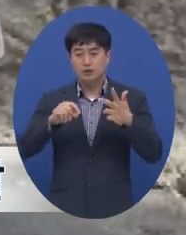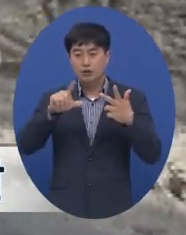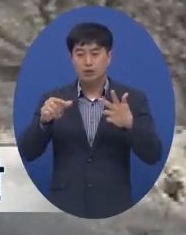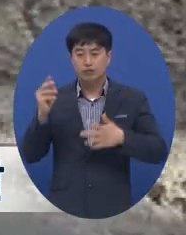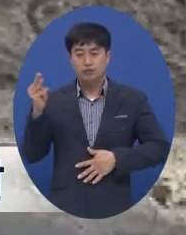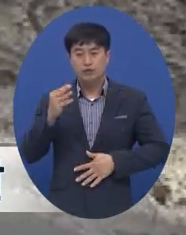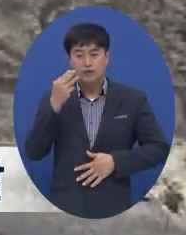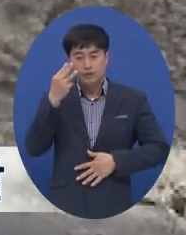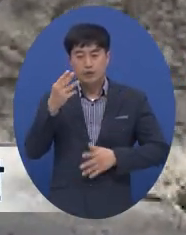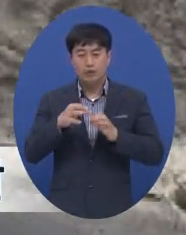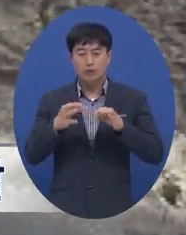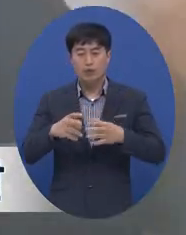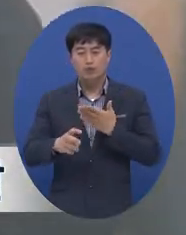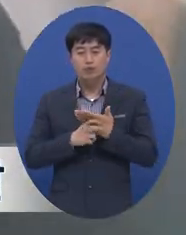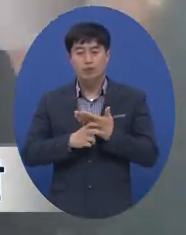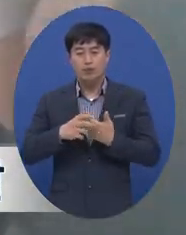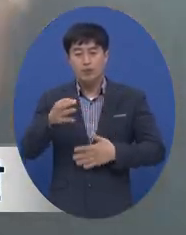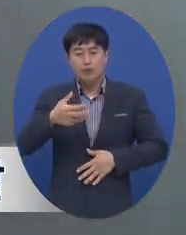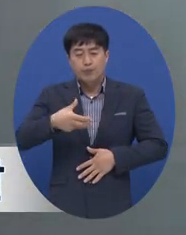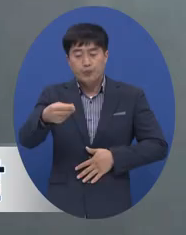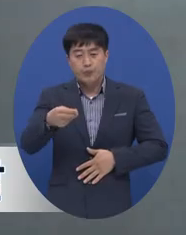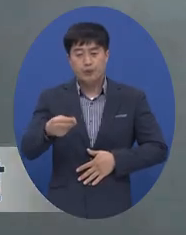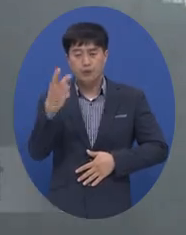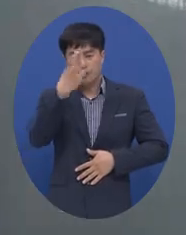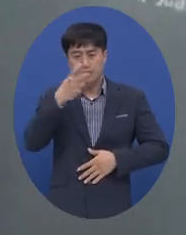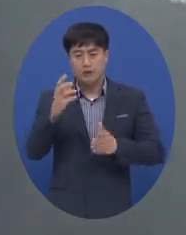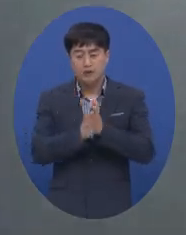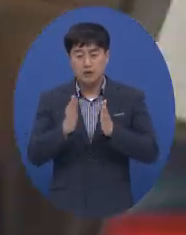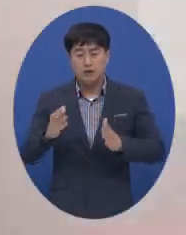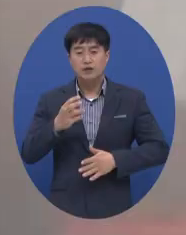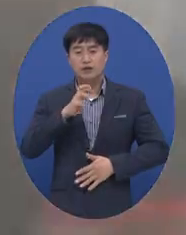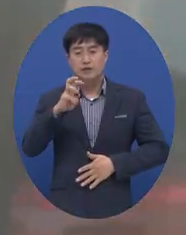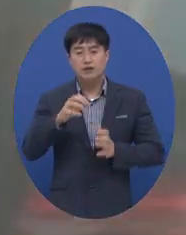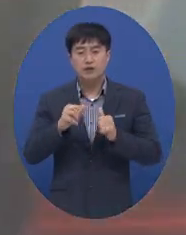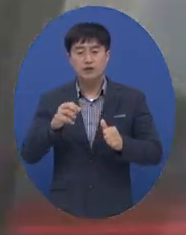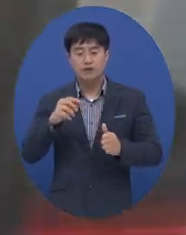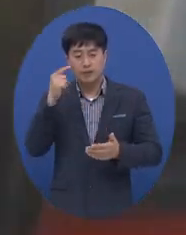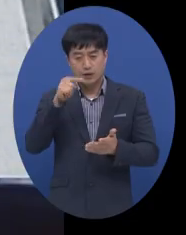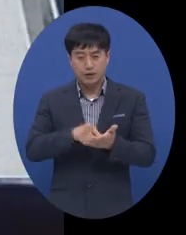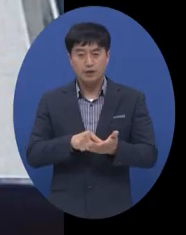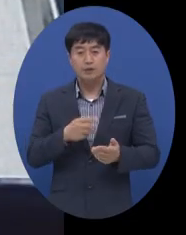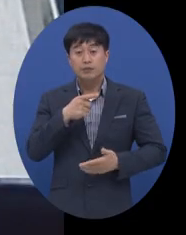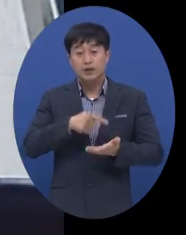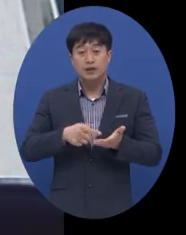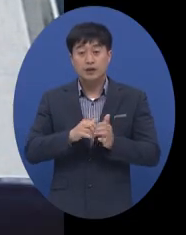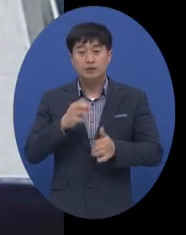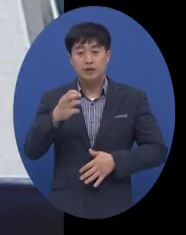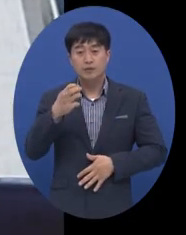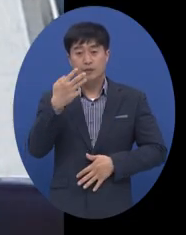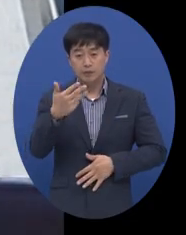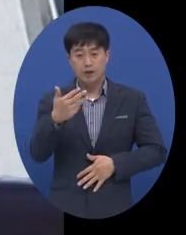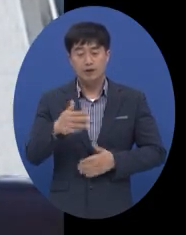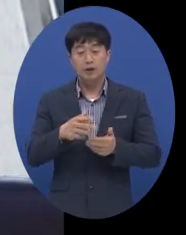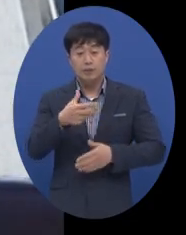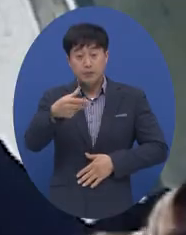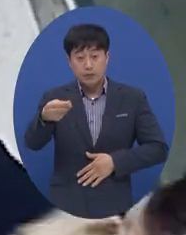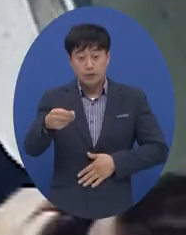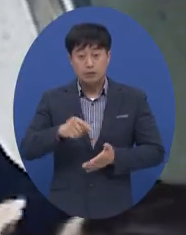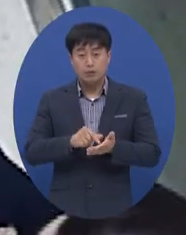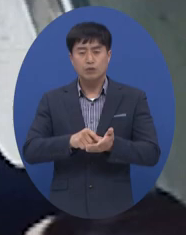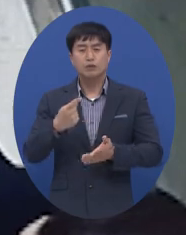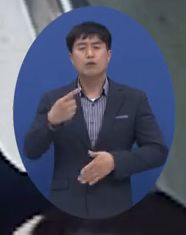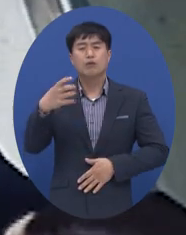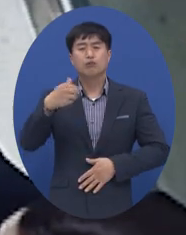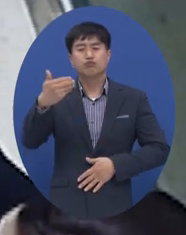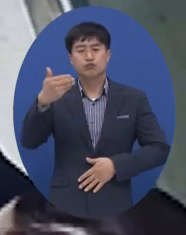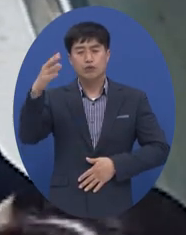지난 7월부터 3개월간 불법 대부업 단속을 실시해 총 30명을 적발했습니다. 피해자는 38명, 대출